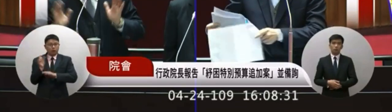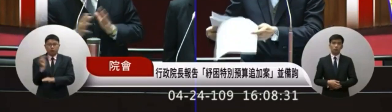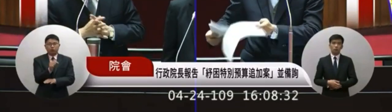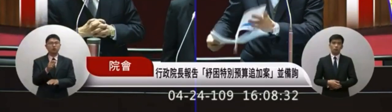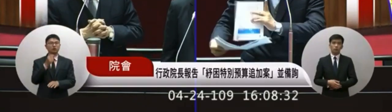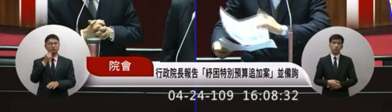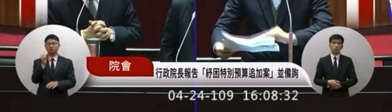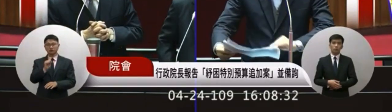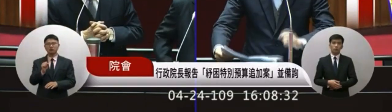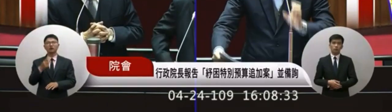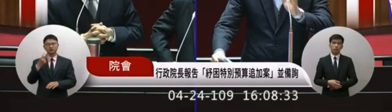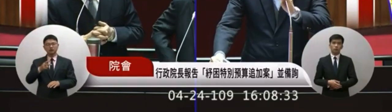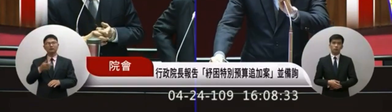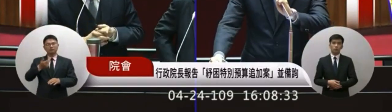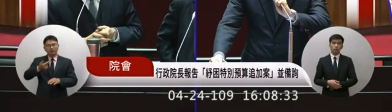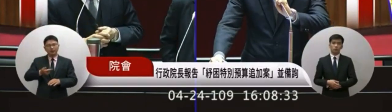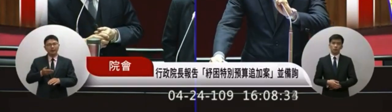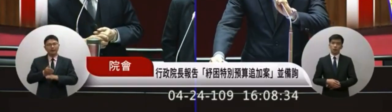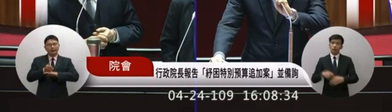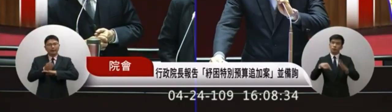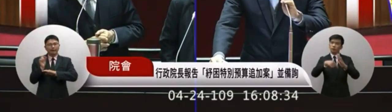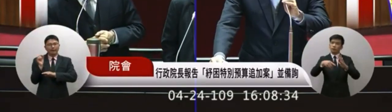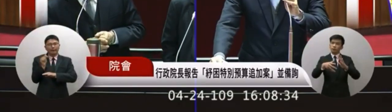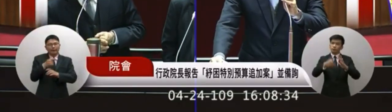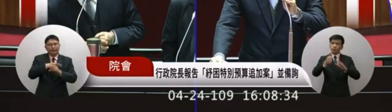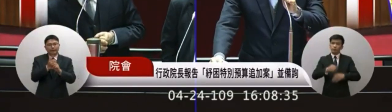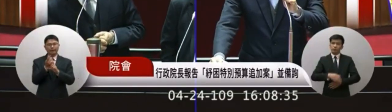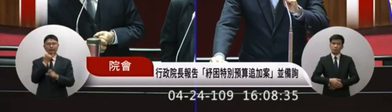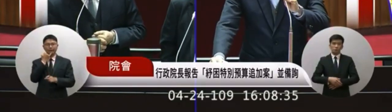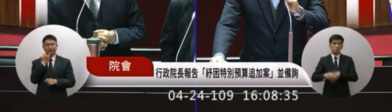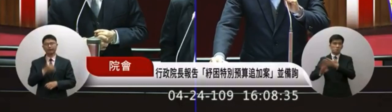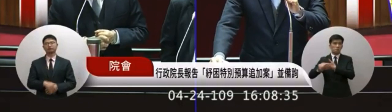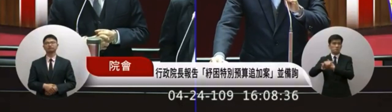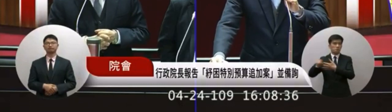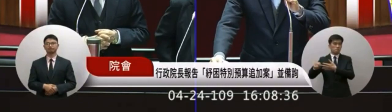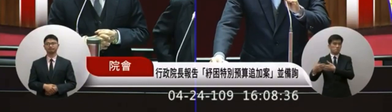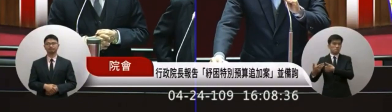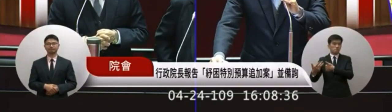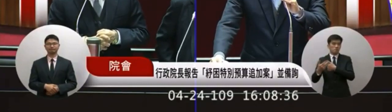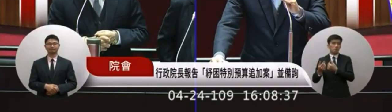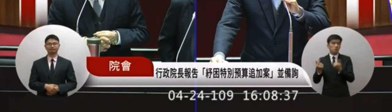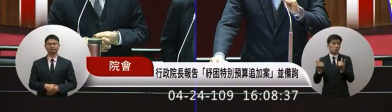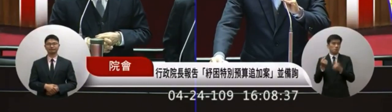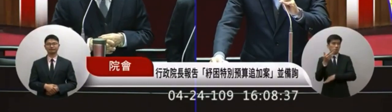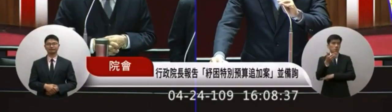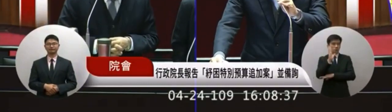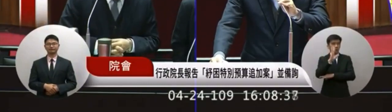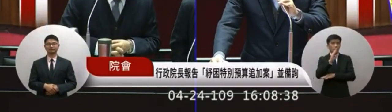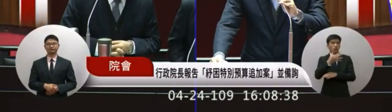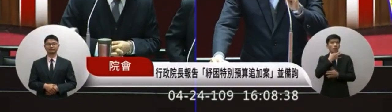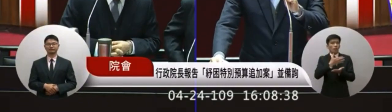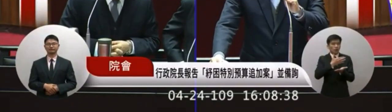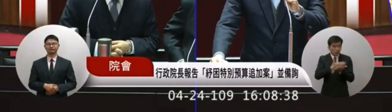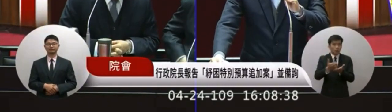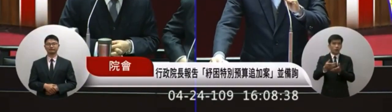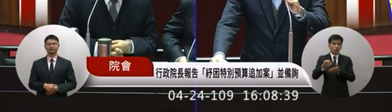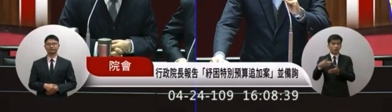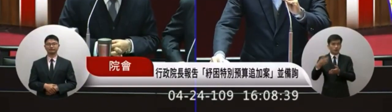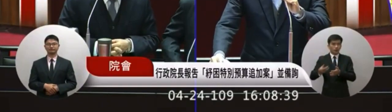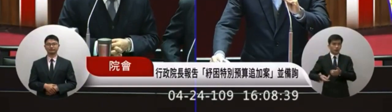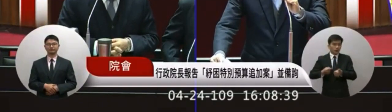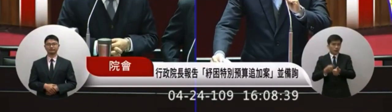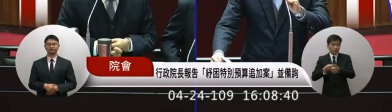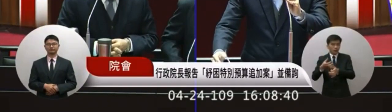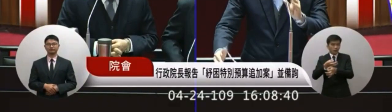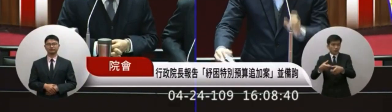下来会越来越快。 院长，外界对纾困或者振兴嗷嗷待哺，